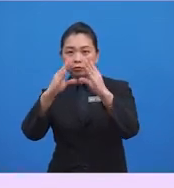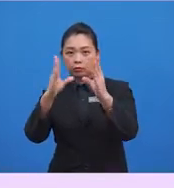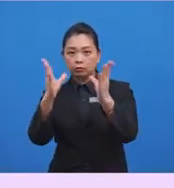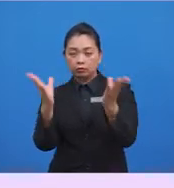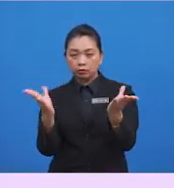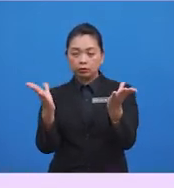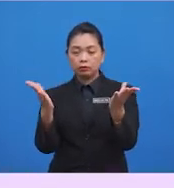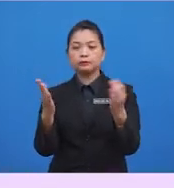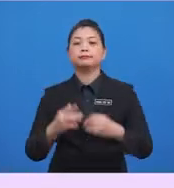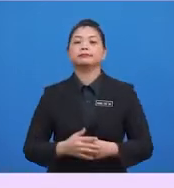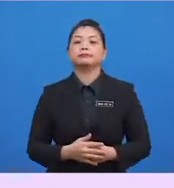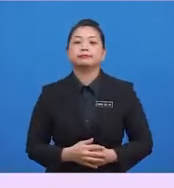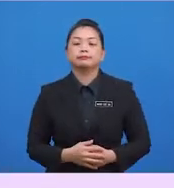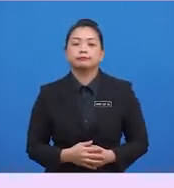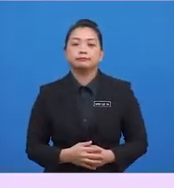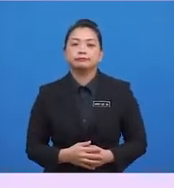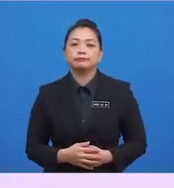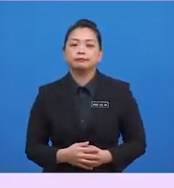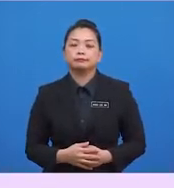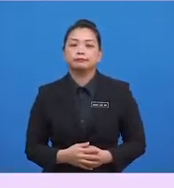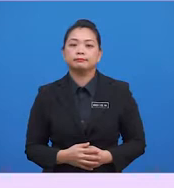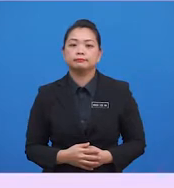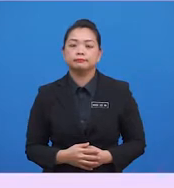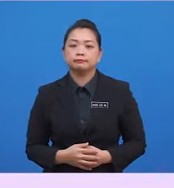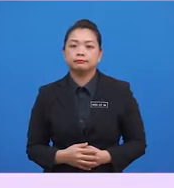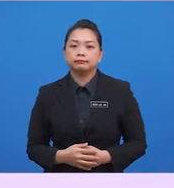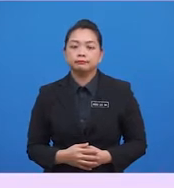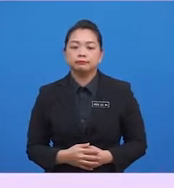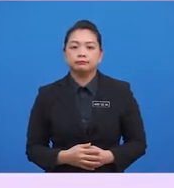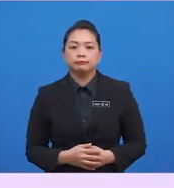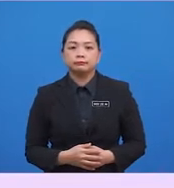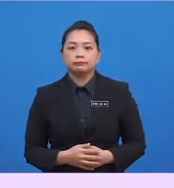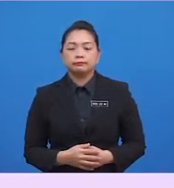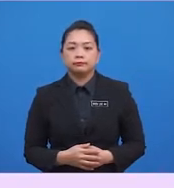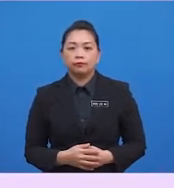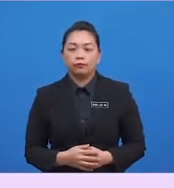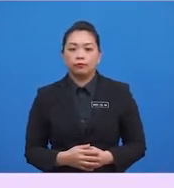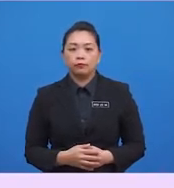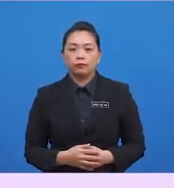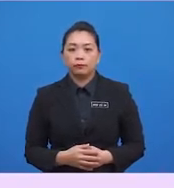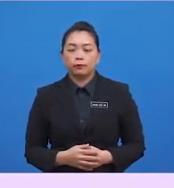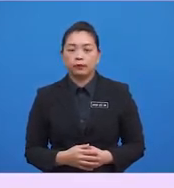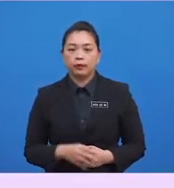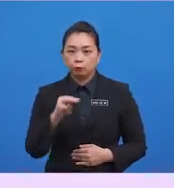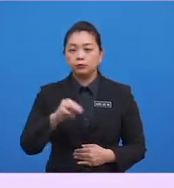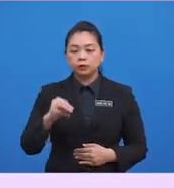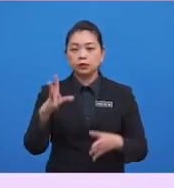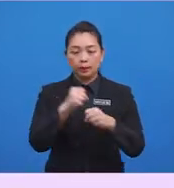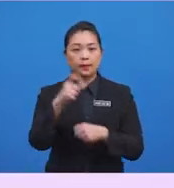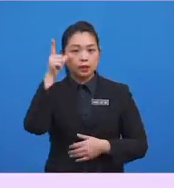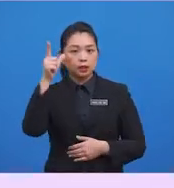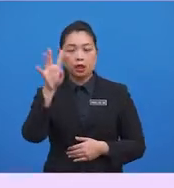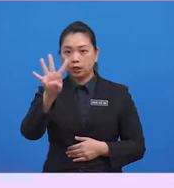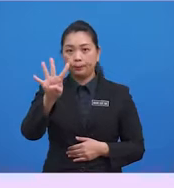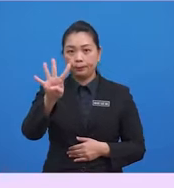3 dimensi ini. Ha, banyak bentangannya. Di paparan ini, murid dapat